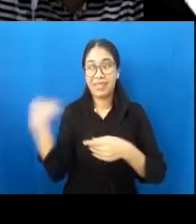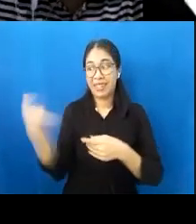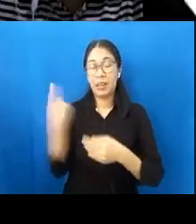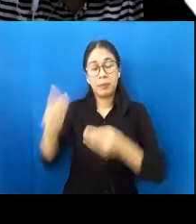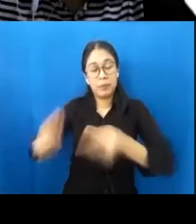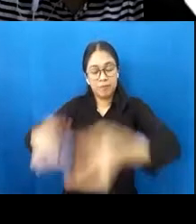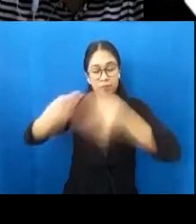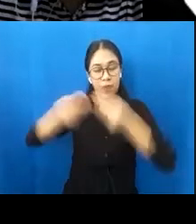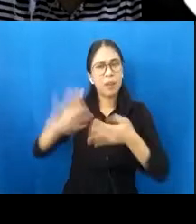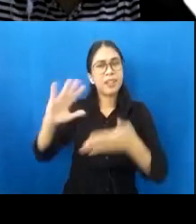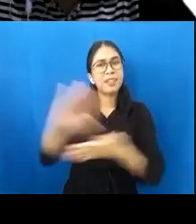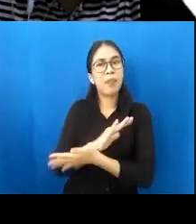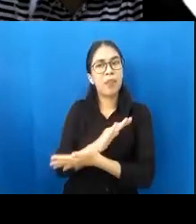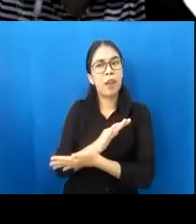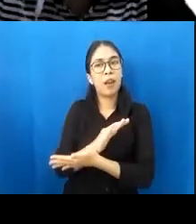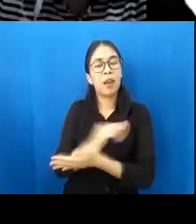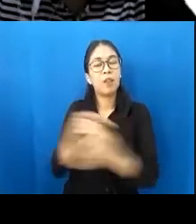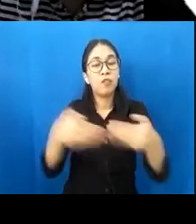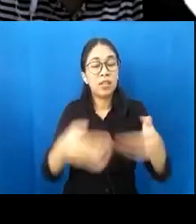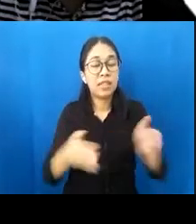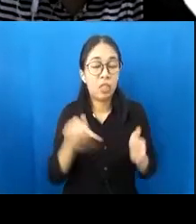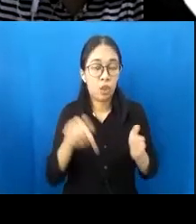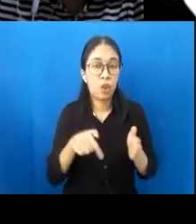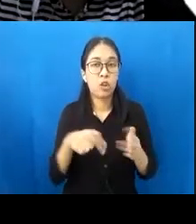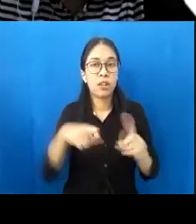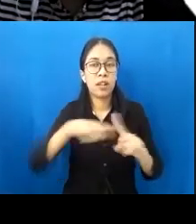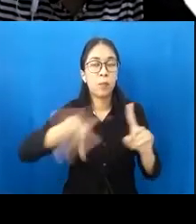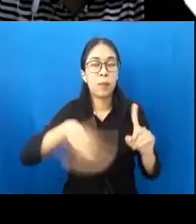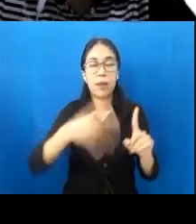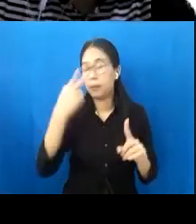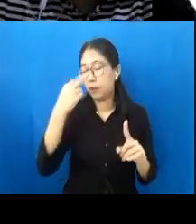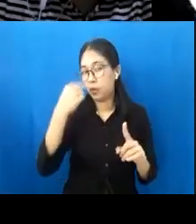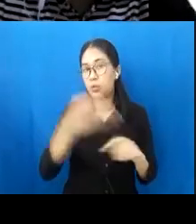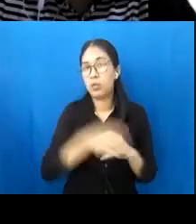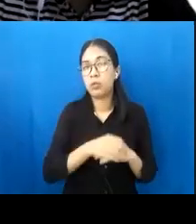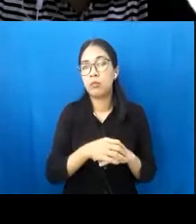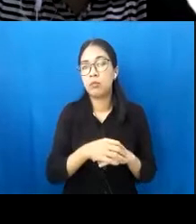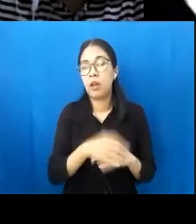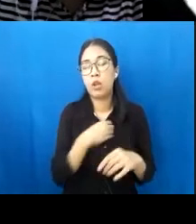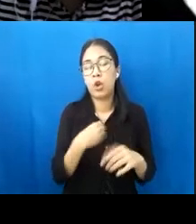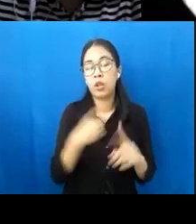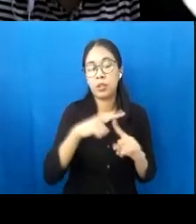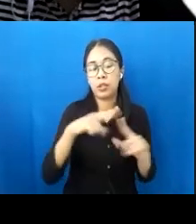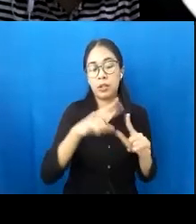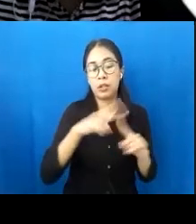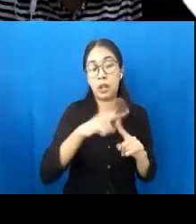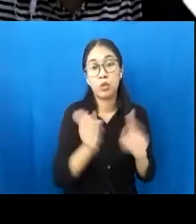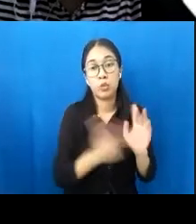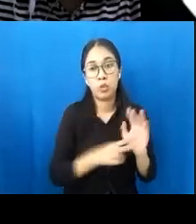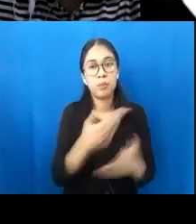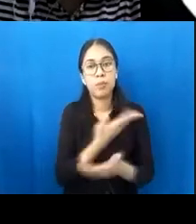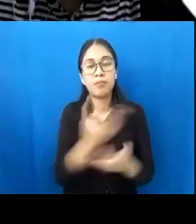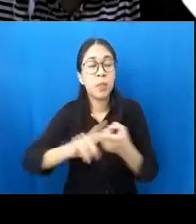oleh fasilitator lokal kami, ya, Kabupaten Bandung, Dr. Tatun dan rekan-rekan semuanya,